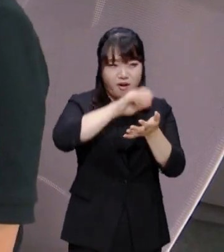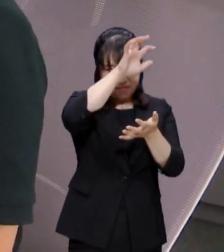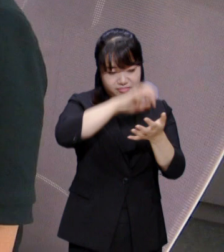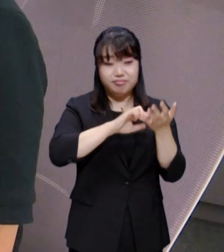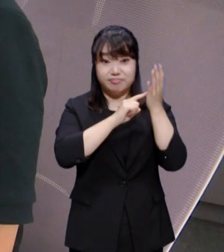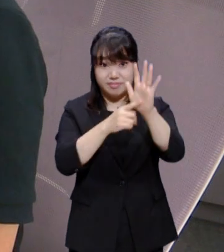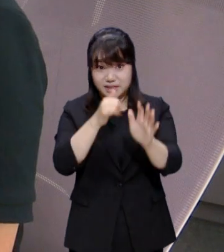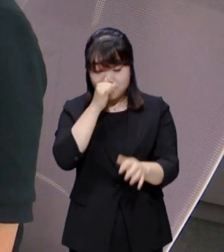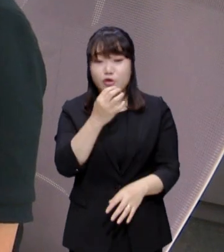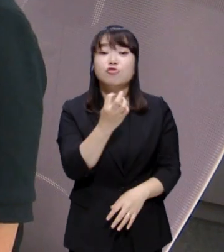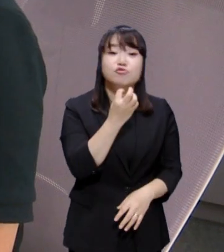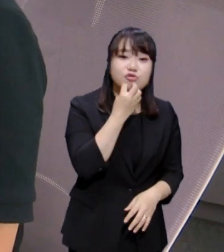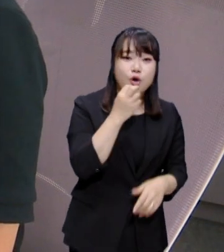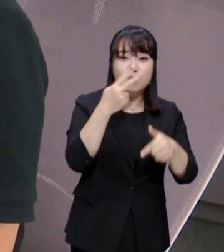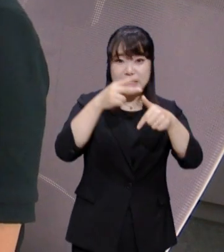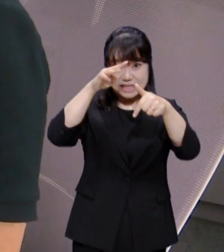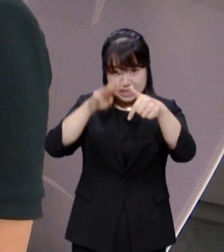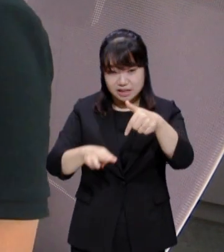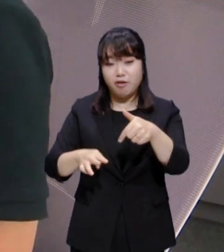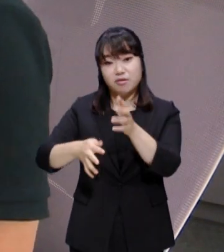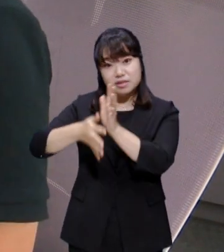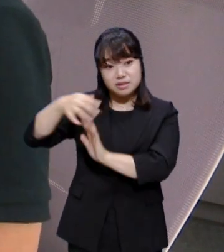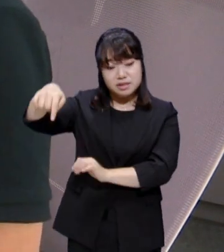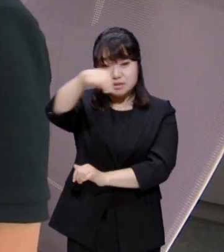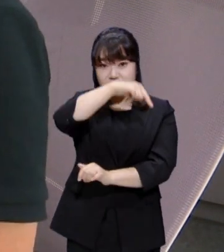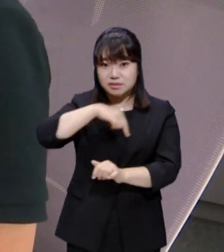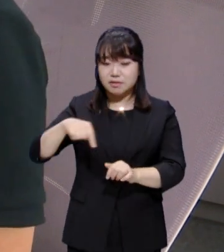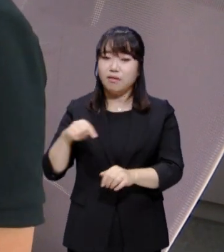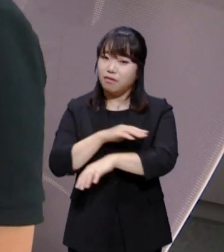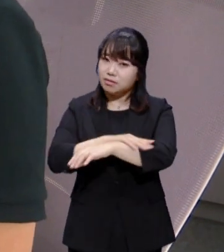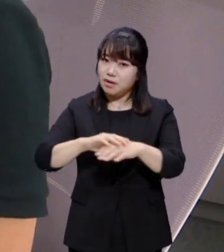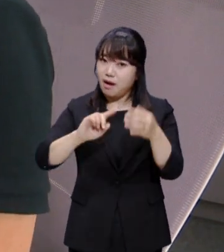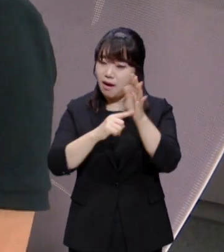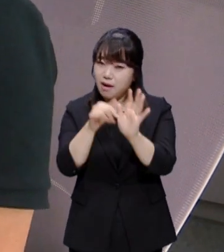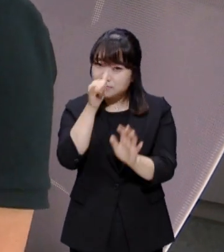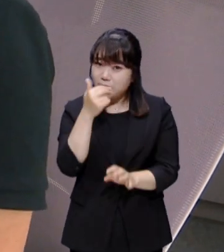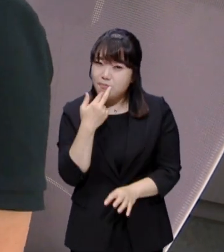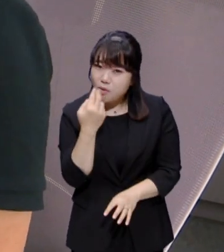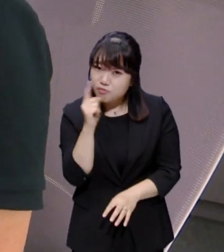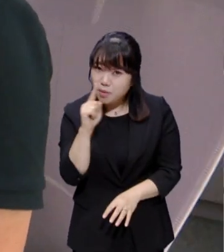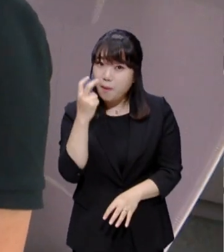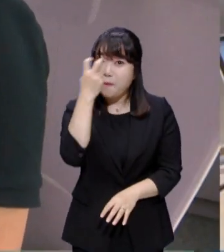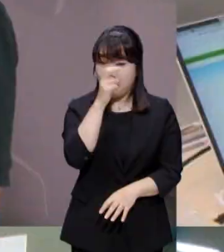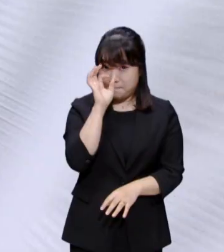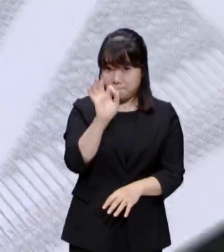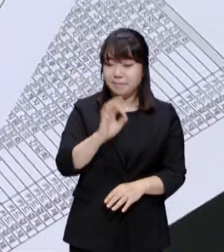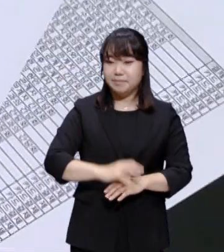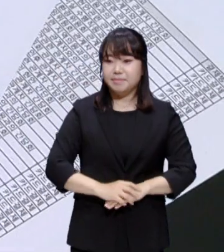서울과 인천 등 수도권 기초의회들은 제대로 또 잘 공개하고 있을까요?